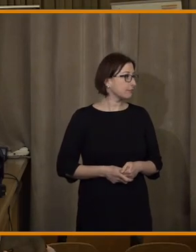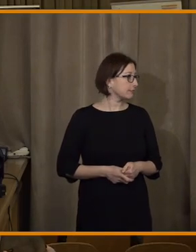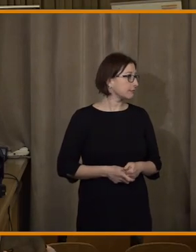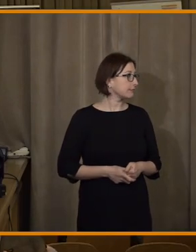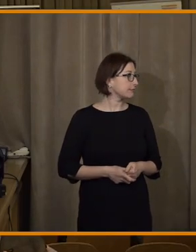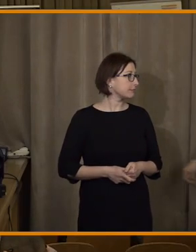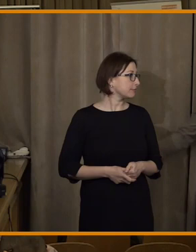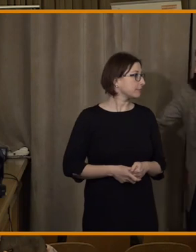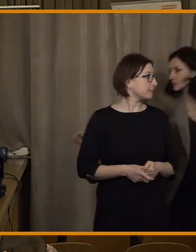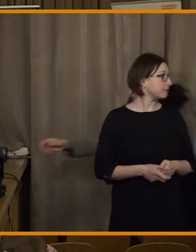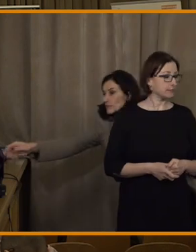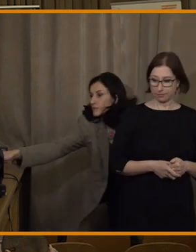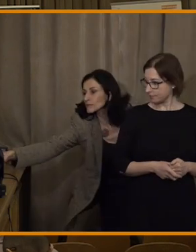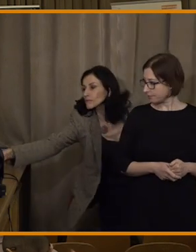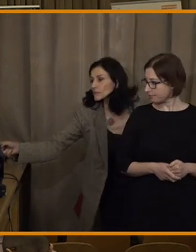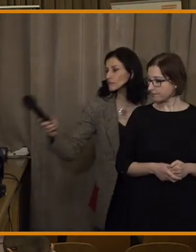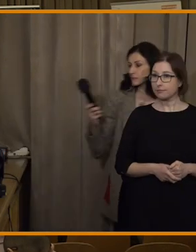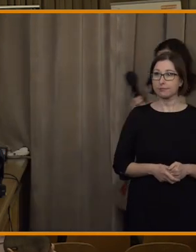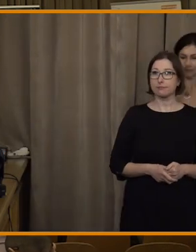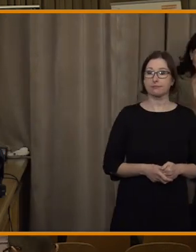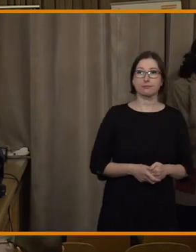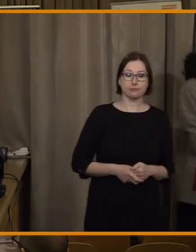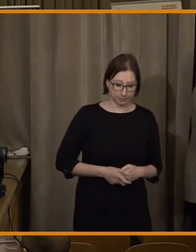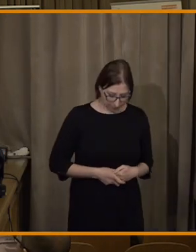Děkuji. Toto a tak?